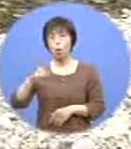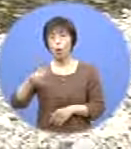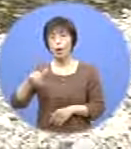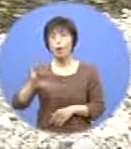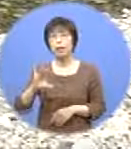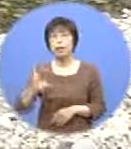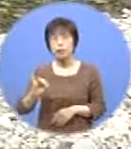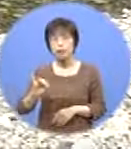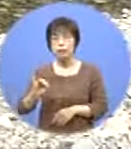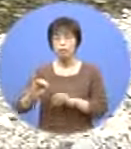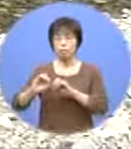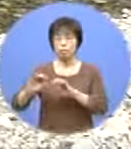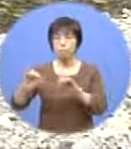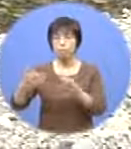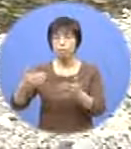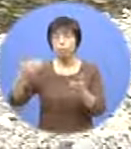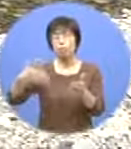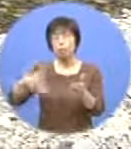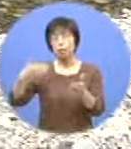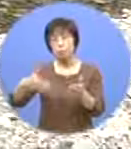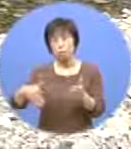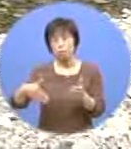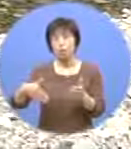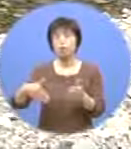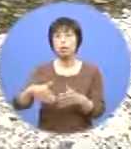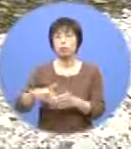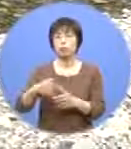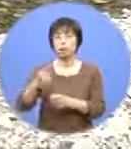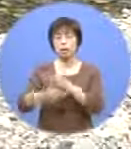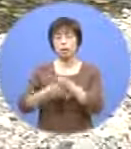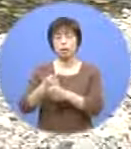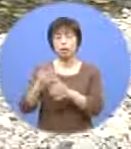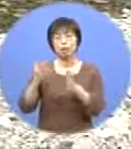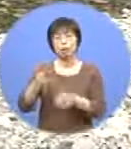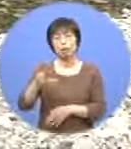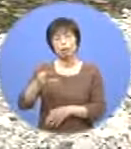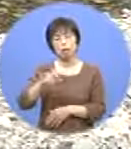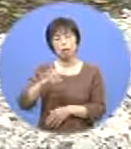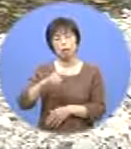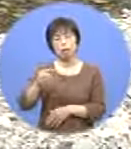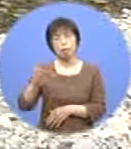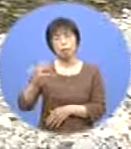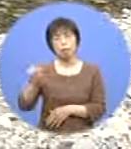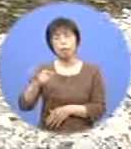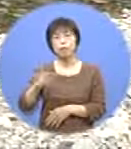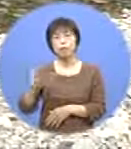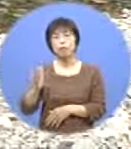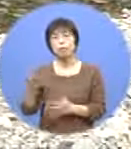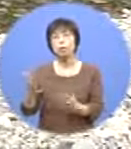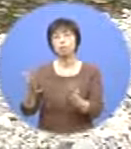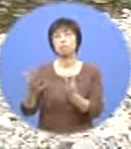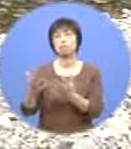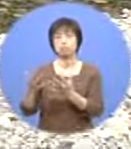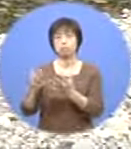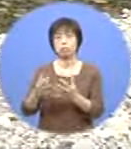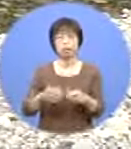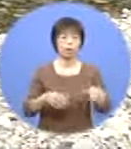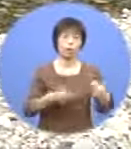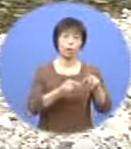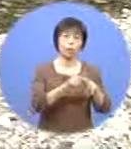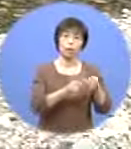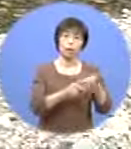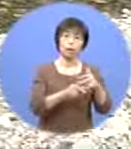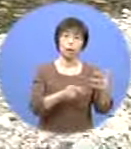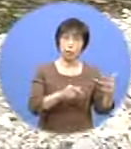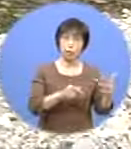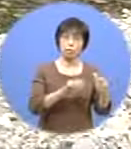だその情報発信ができてないということもあるんでしょうが、年間にしたら700人から800人程度です。片や中井寺はかなりの